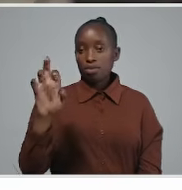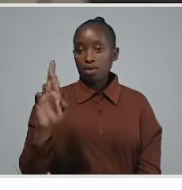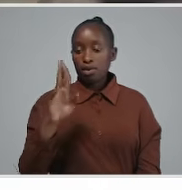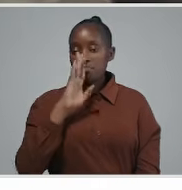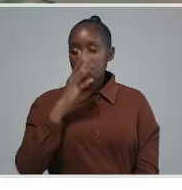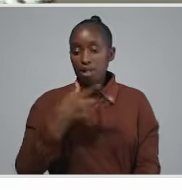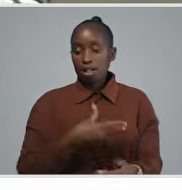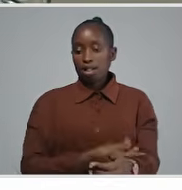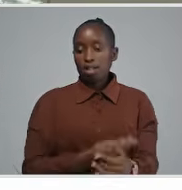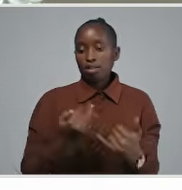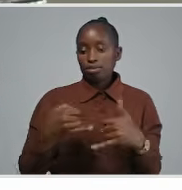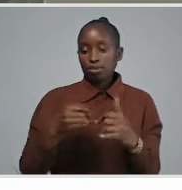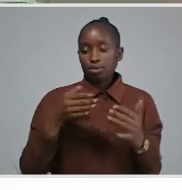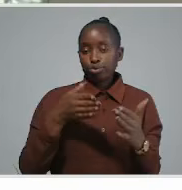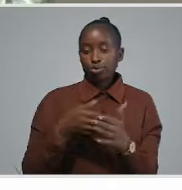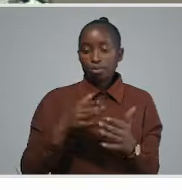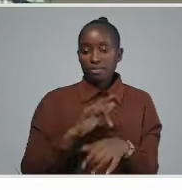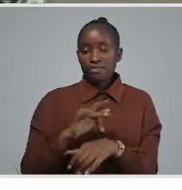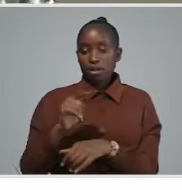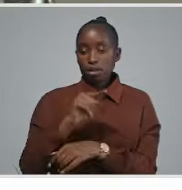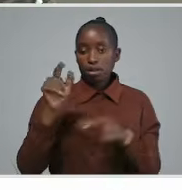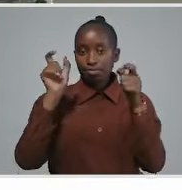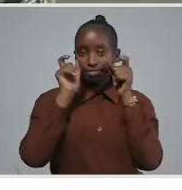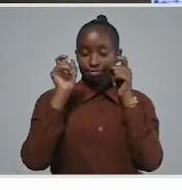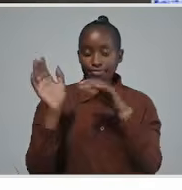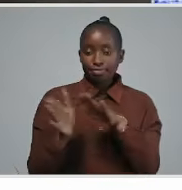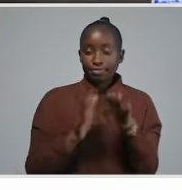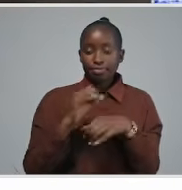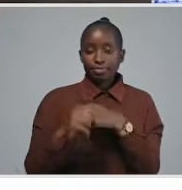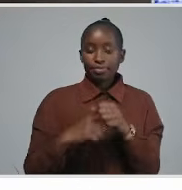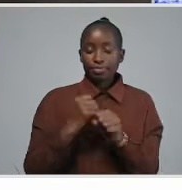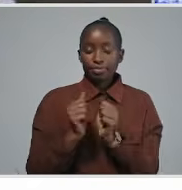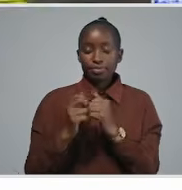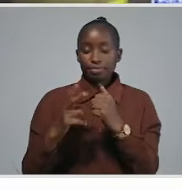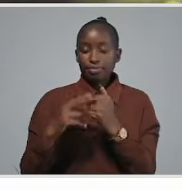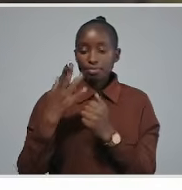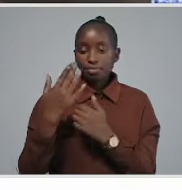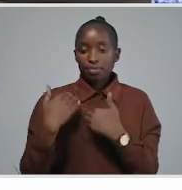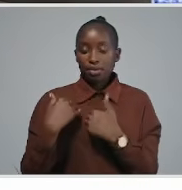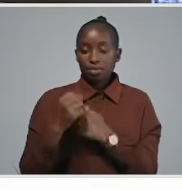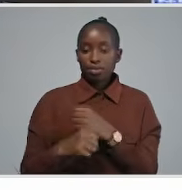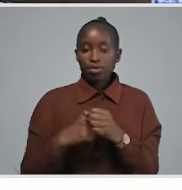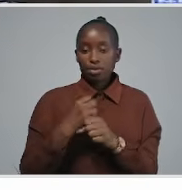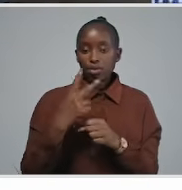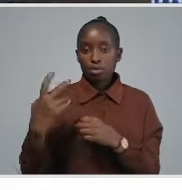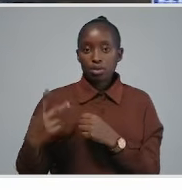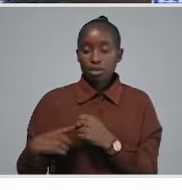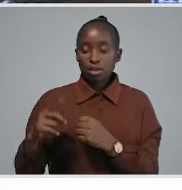ya HIV. Tarehe 17 mwezi wa Februari mwaka 2026, Kenya ilipokea